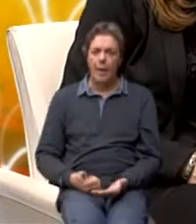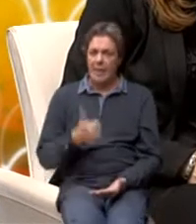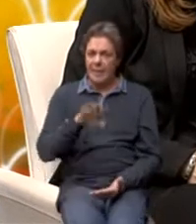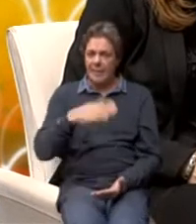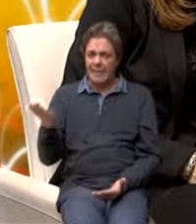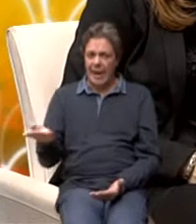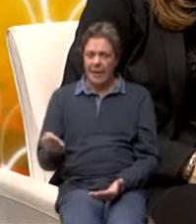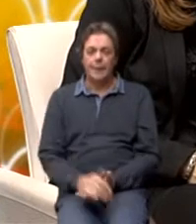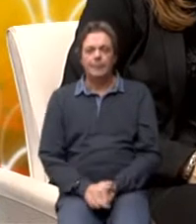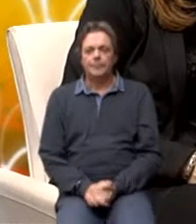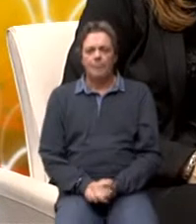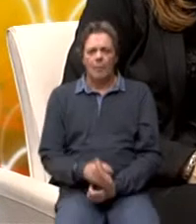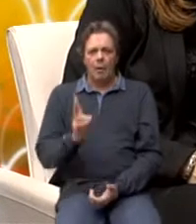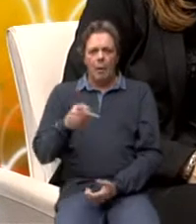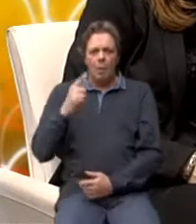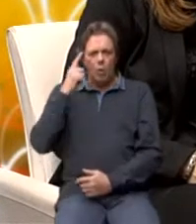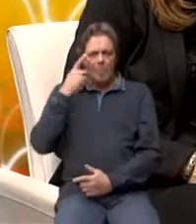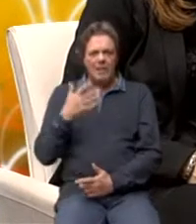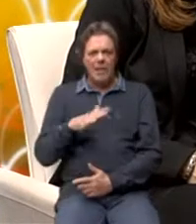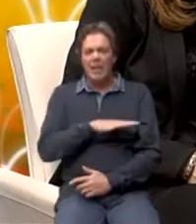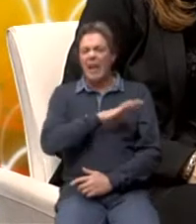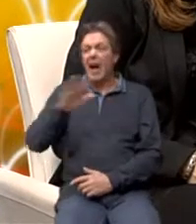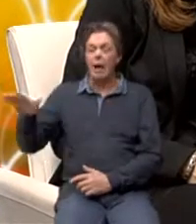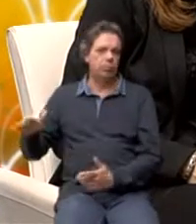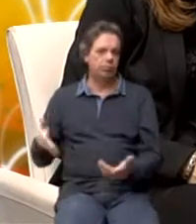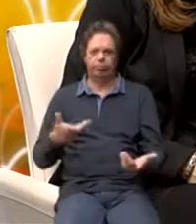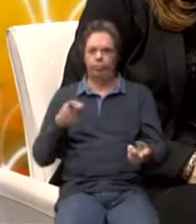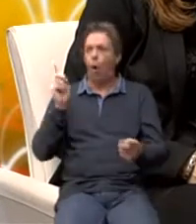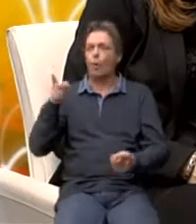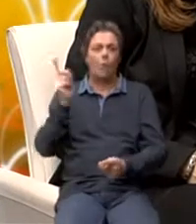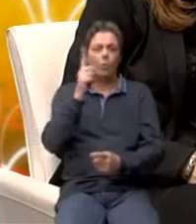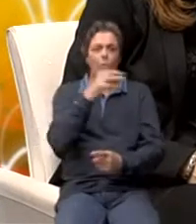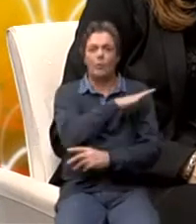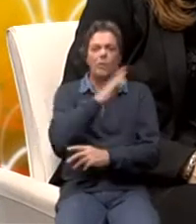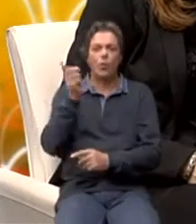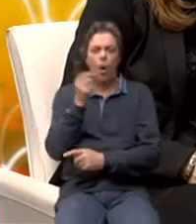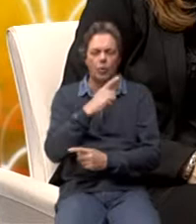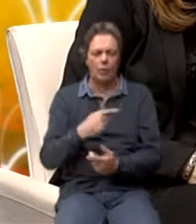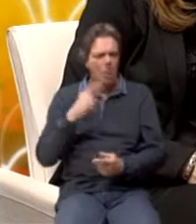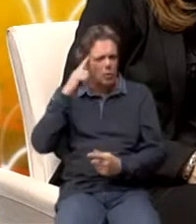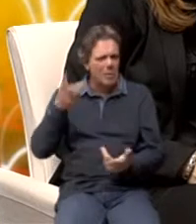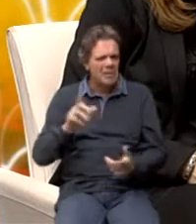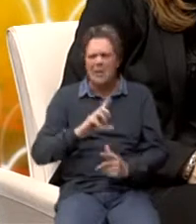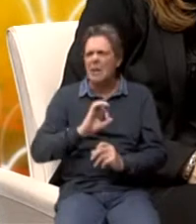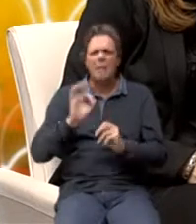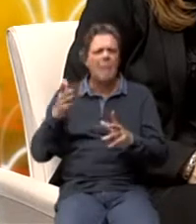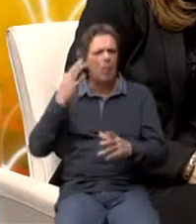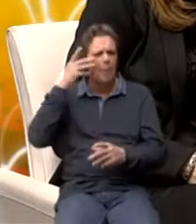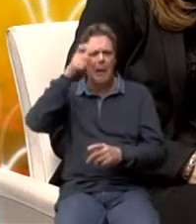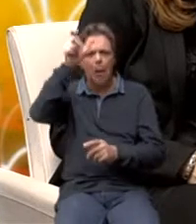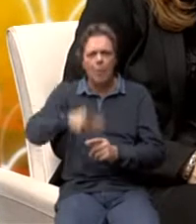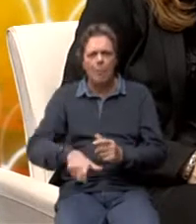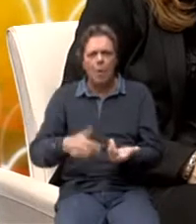strane može misliti da ga svi truju, s druge strane može misliti da niko ne brine o njemu,